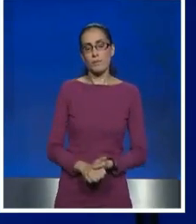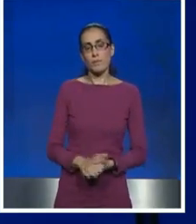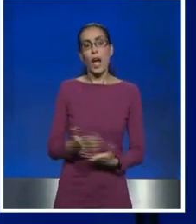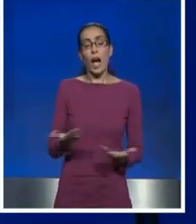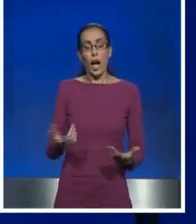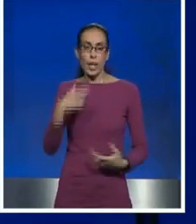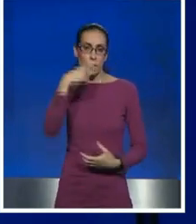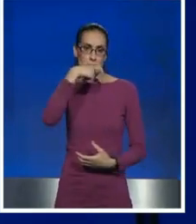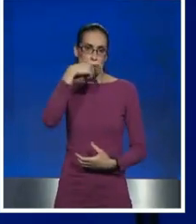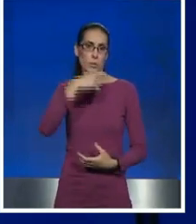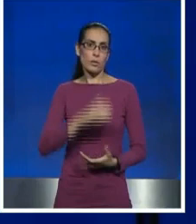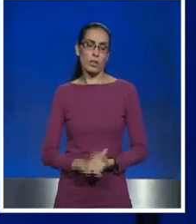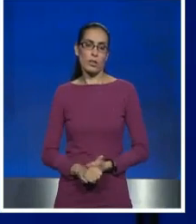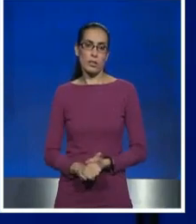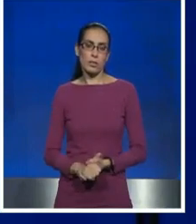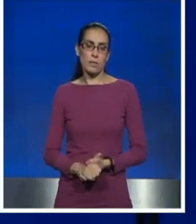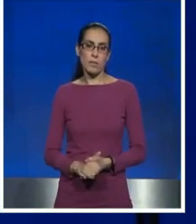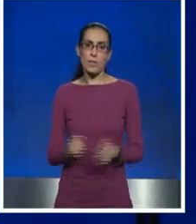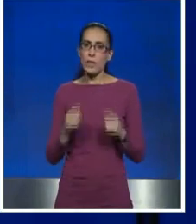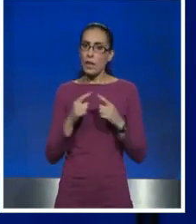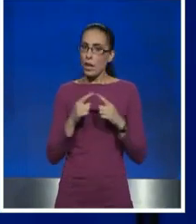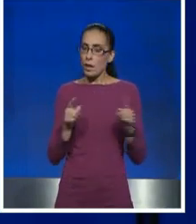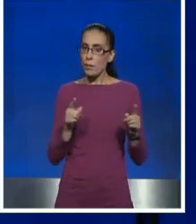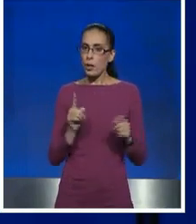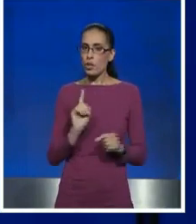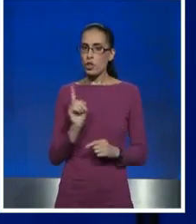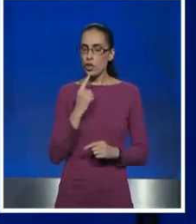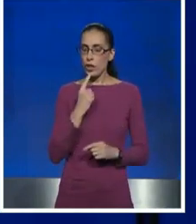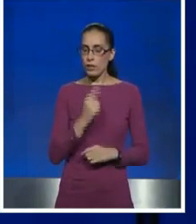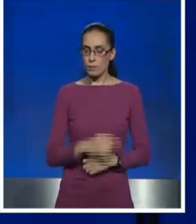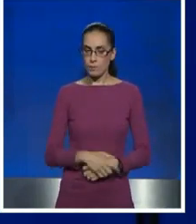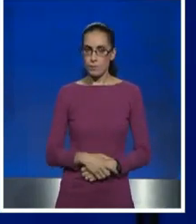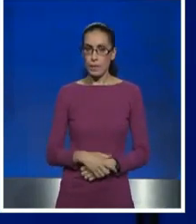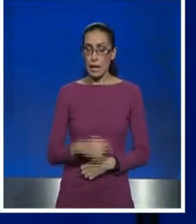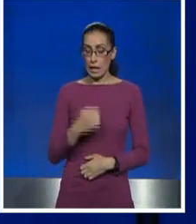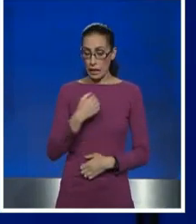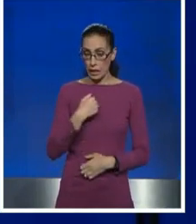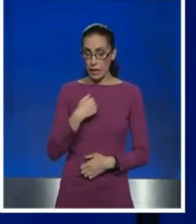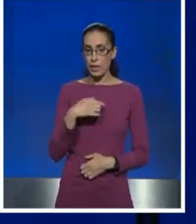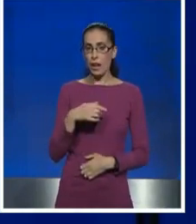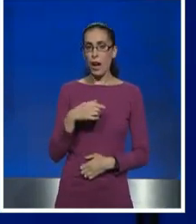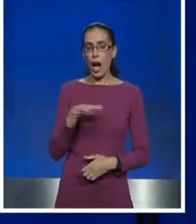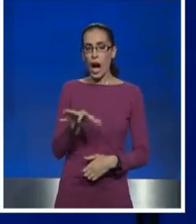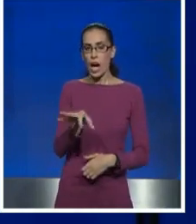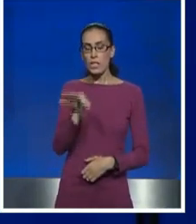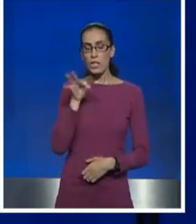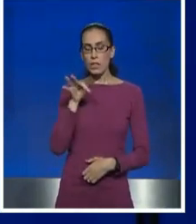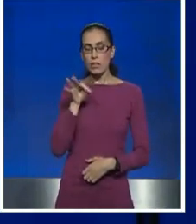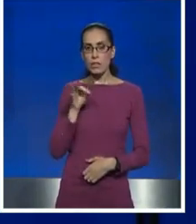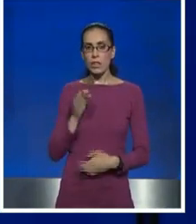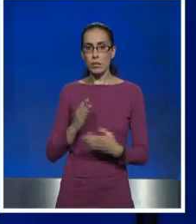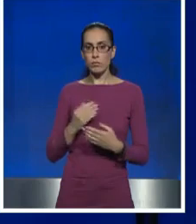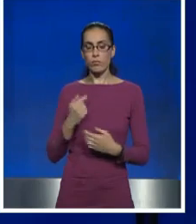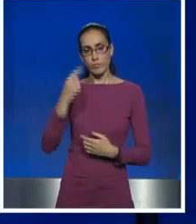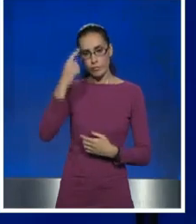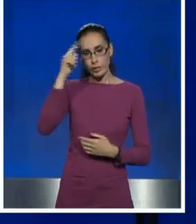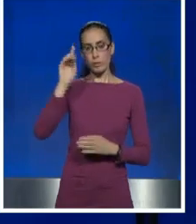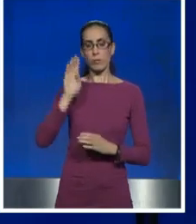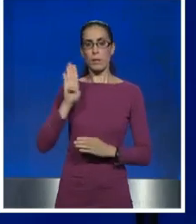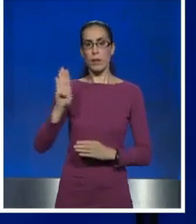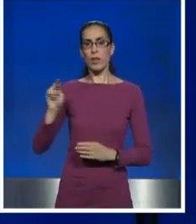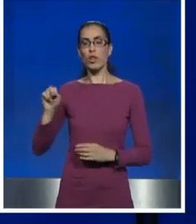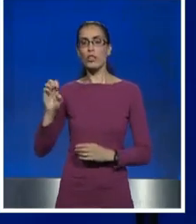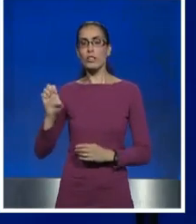Disappuntat. Però jkolli ngħid illi jiena ddeċidejt nikkuntesta din l-elezzjoni għax kont diġà